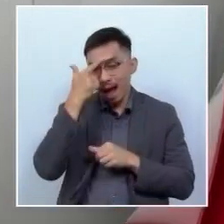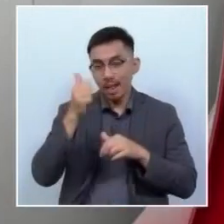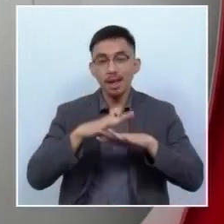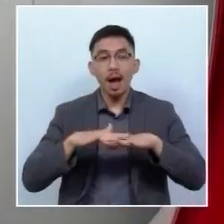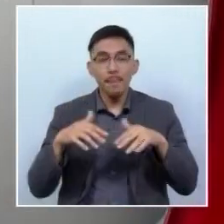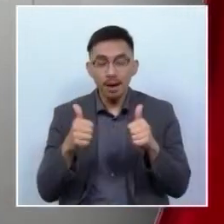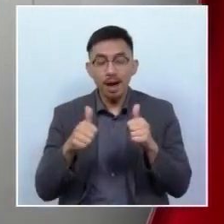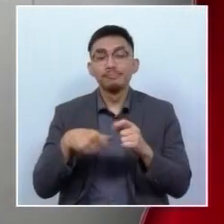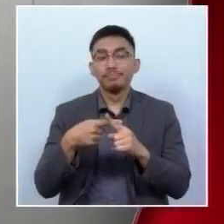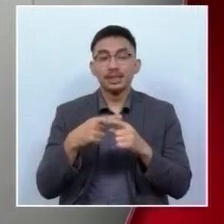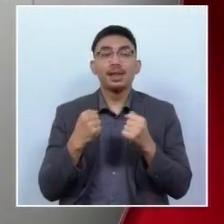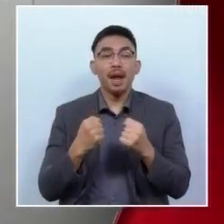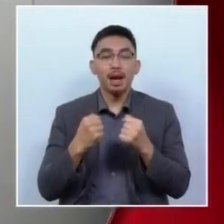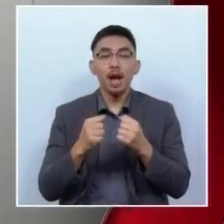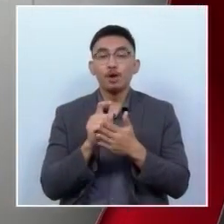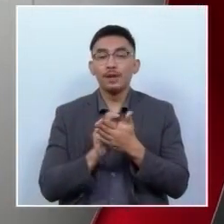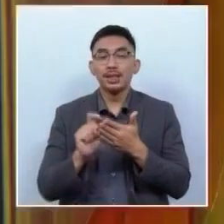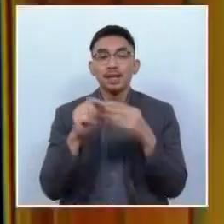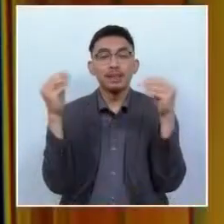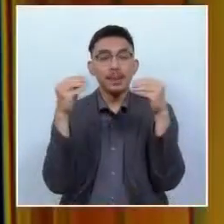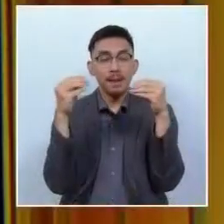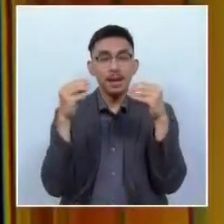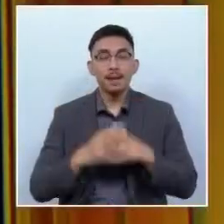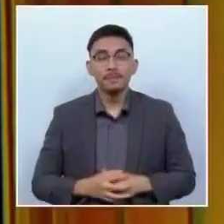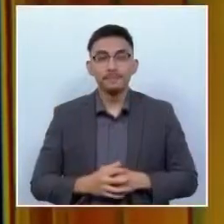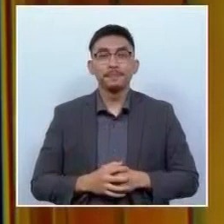pertahanan Universitas Pertamina.